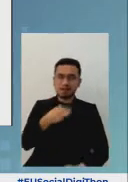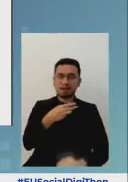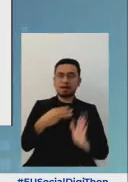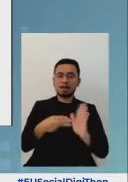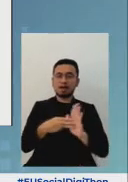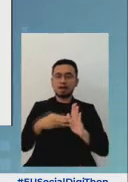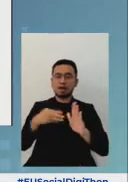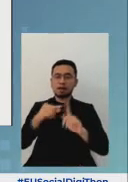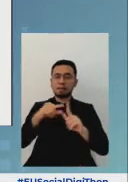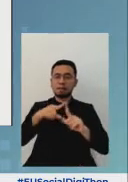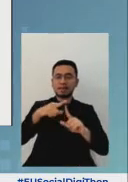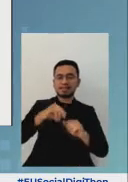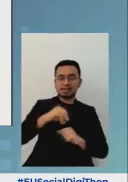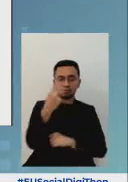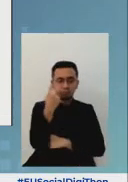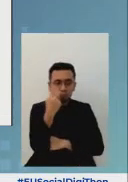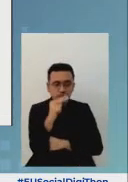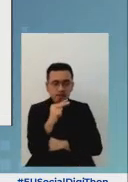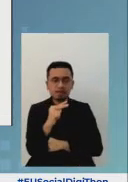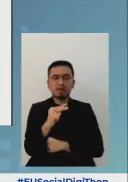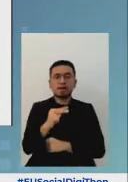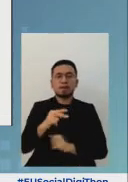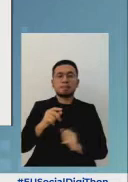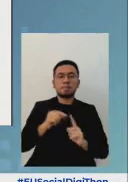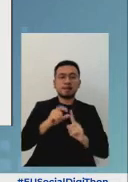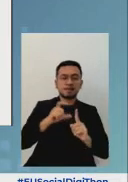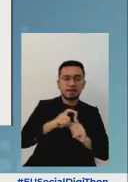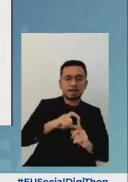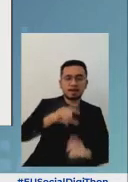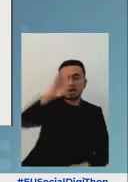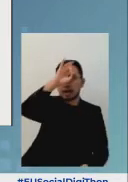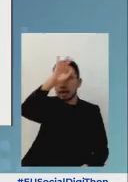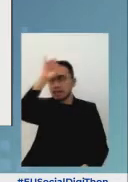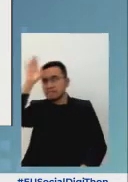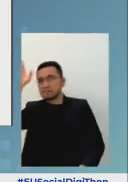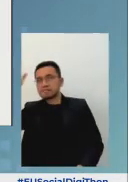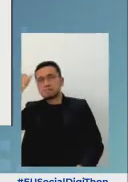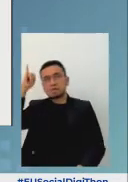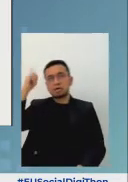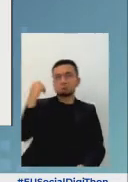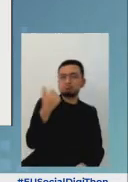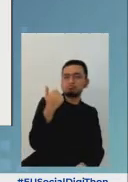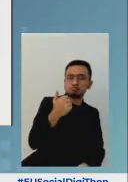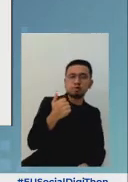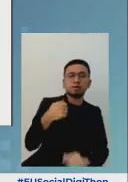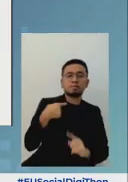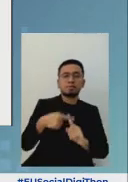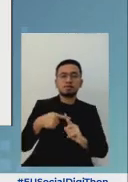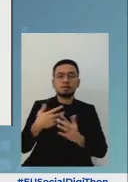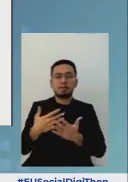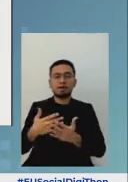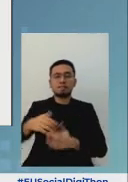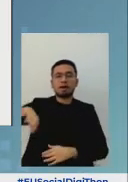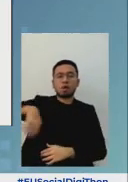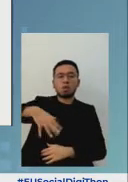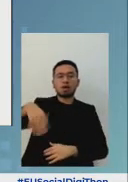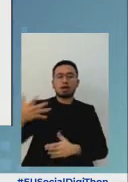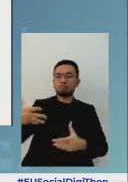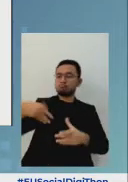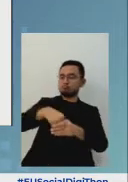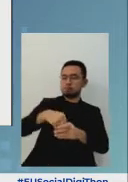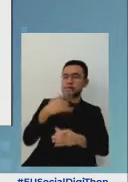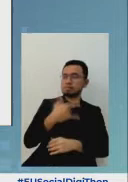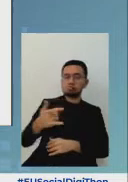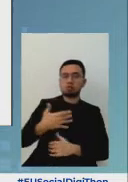ya, kreatif, inovatif, menggunakan dunia digital sama, dekat dengan keluarga, jangan sampai lekat kepada gawe, karena